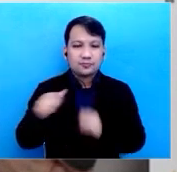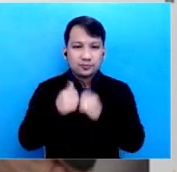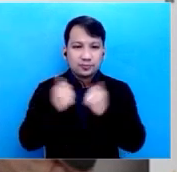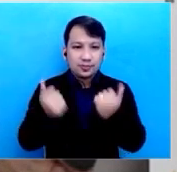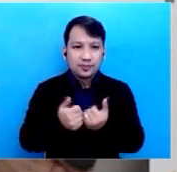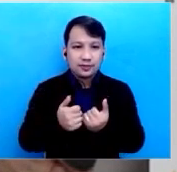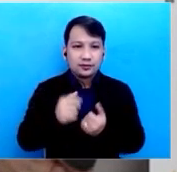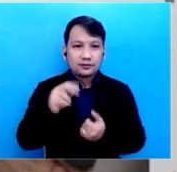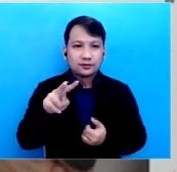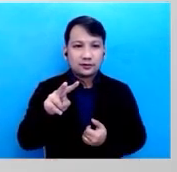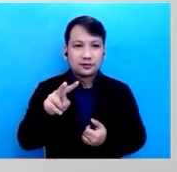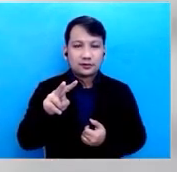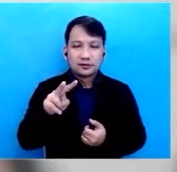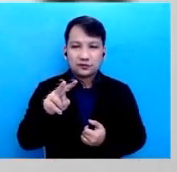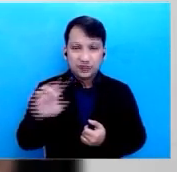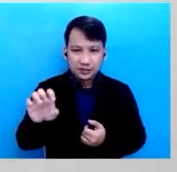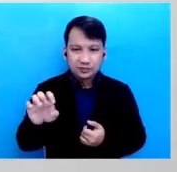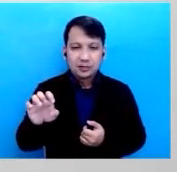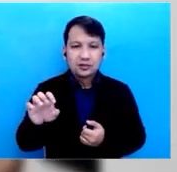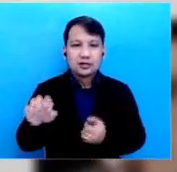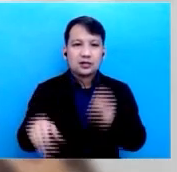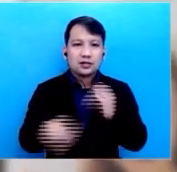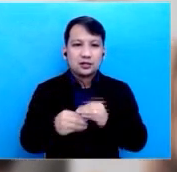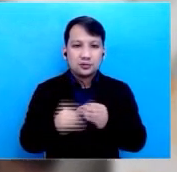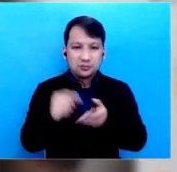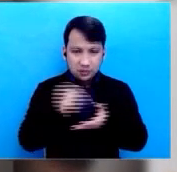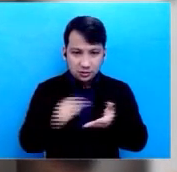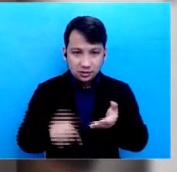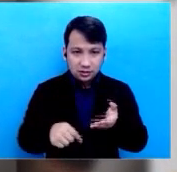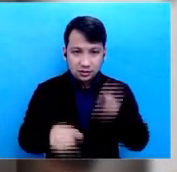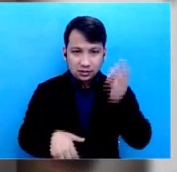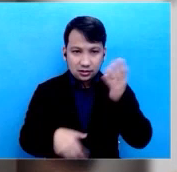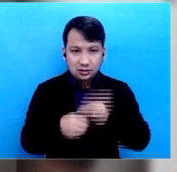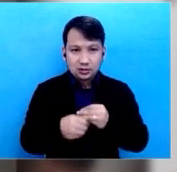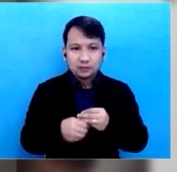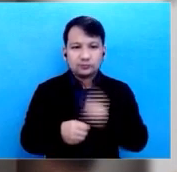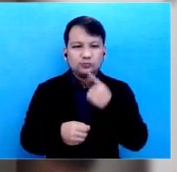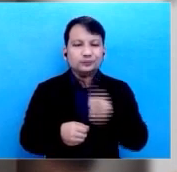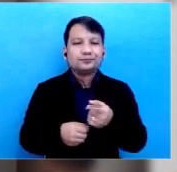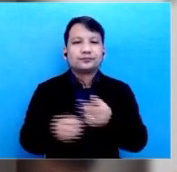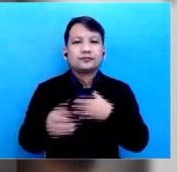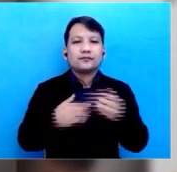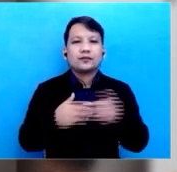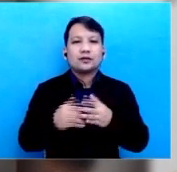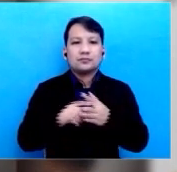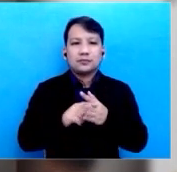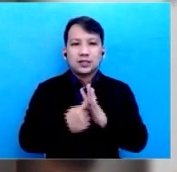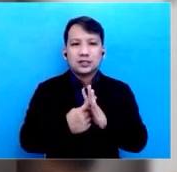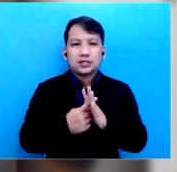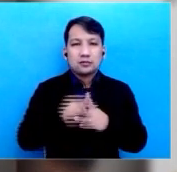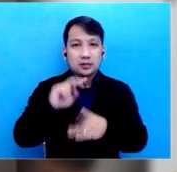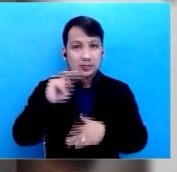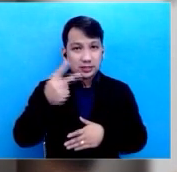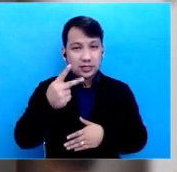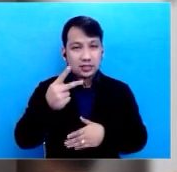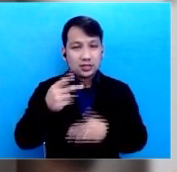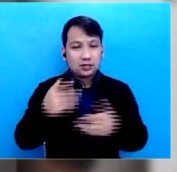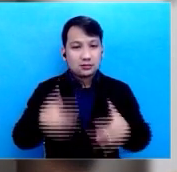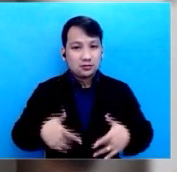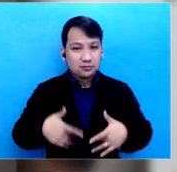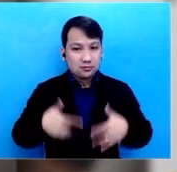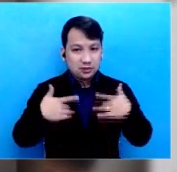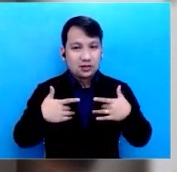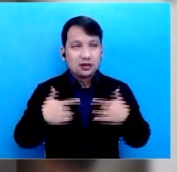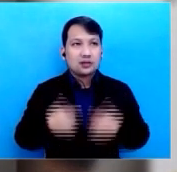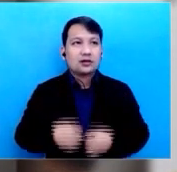Vast Entertainment. Sa handwritten statement ng aktor, sinabi niyang magsisimula na siya ng second phase ng kanyang buhay